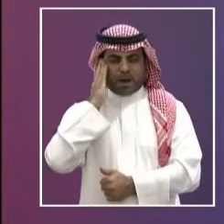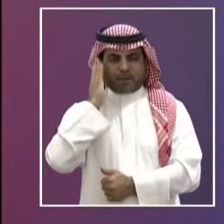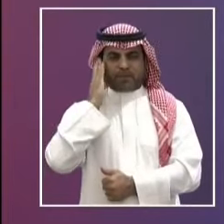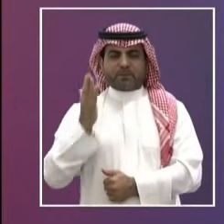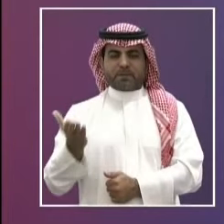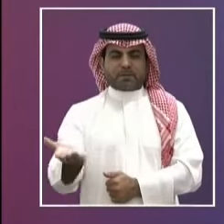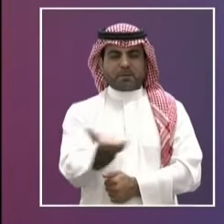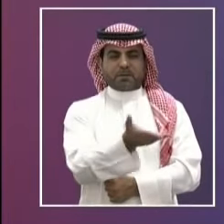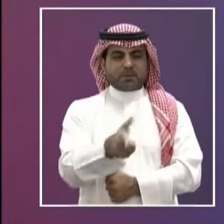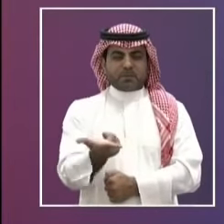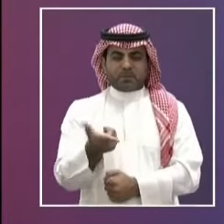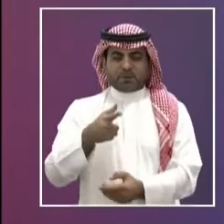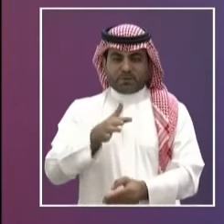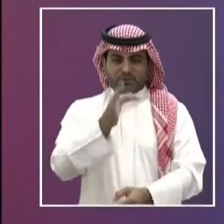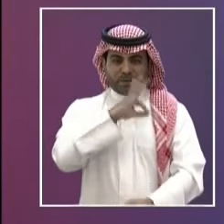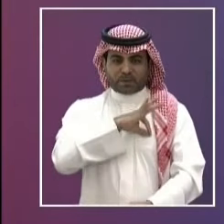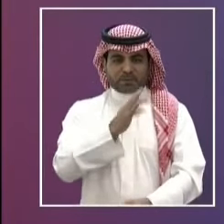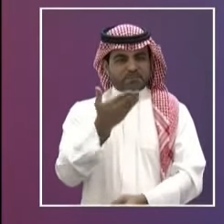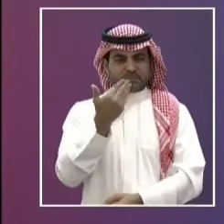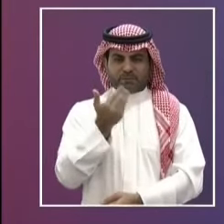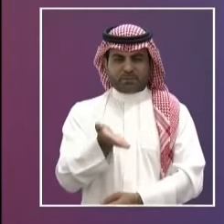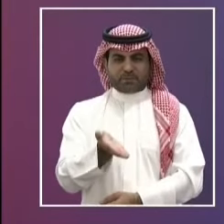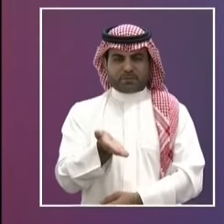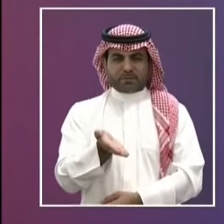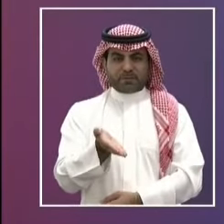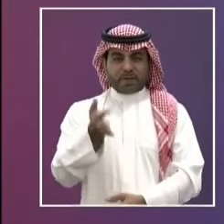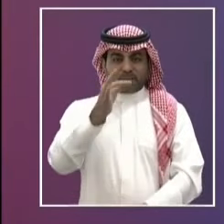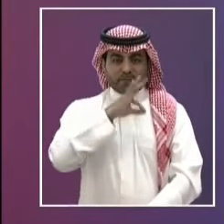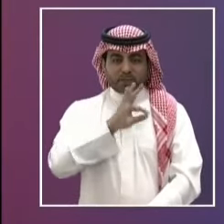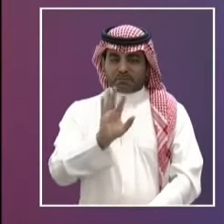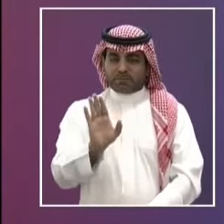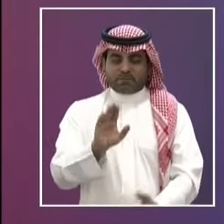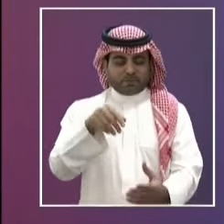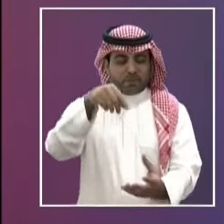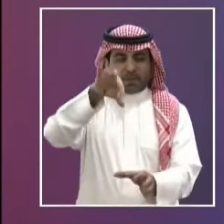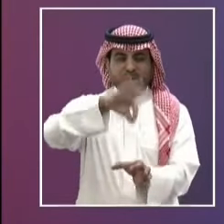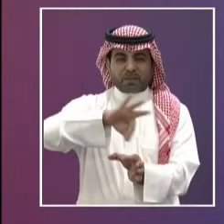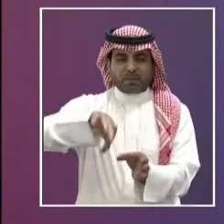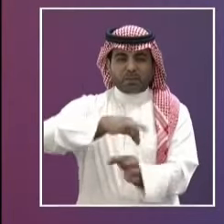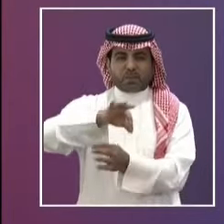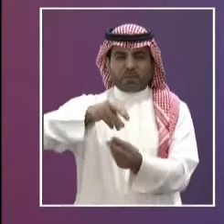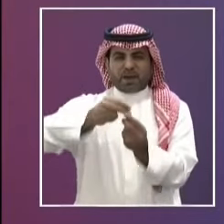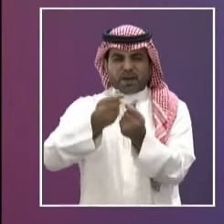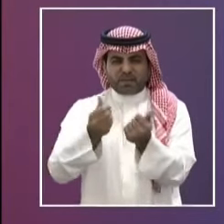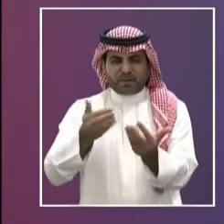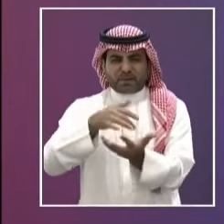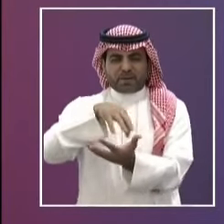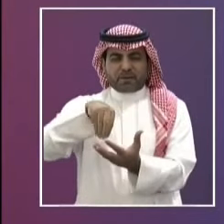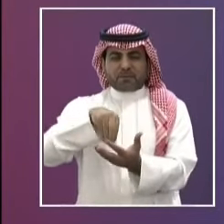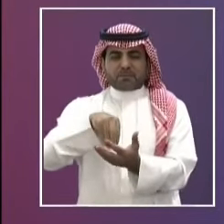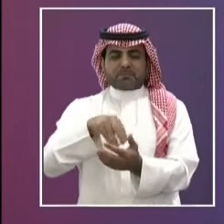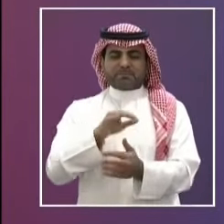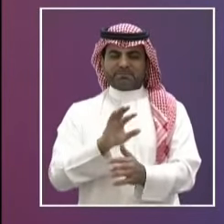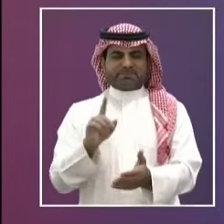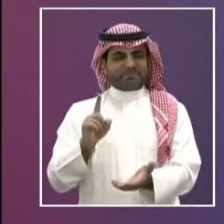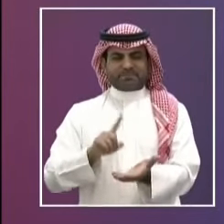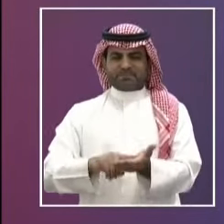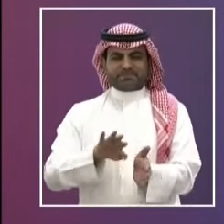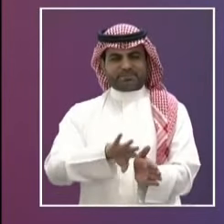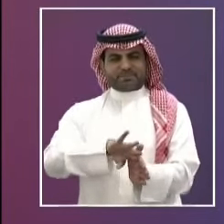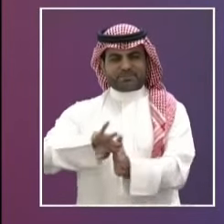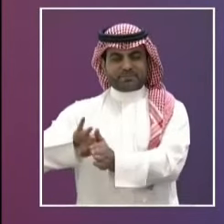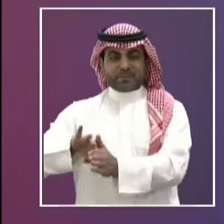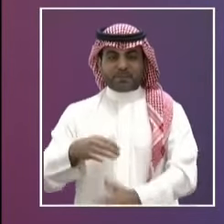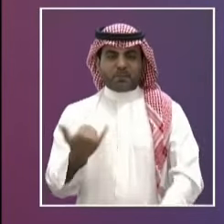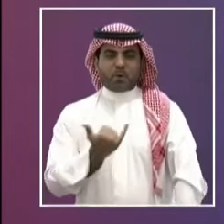لم تكن مفيدة ولم تحدث الفارق الصحي، وإنما بحمد الله على مر العقود والأزمنة أثبتت اللقاحات بأنها